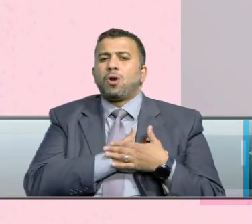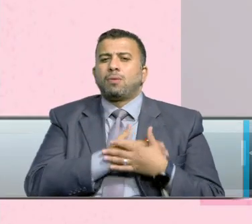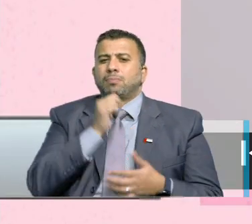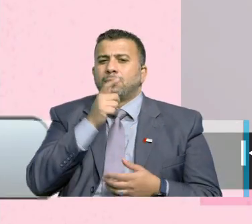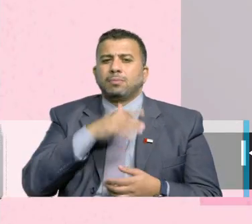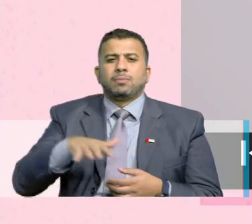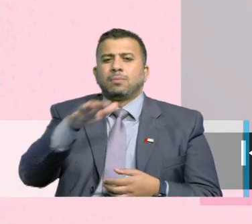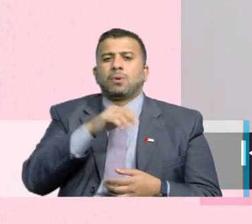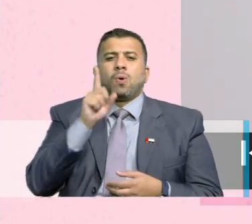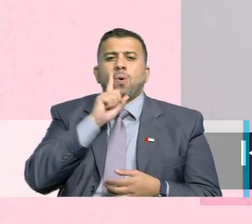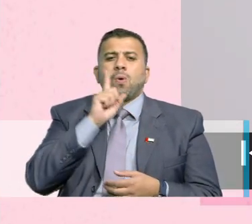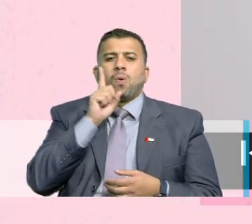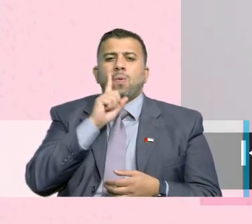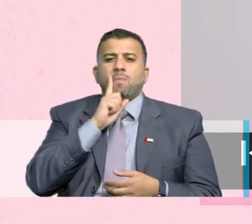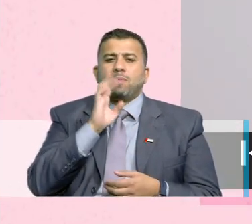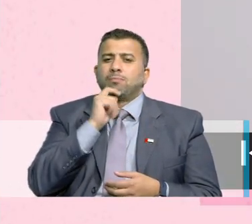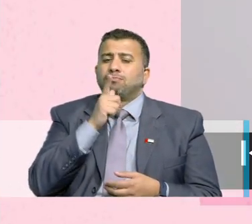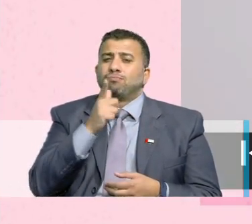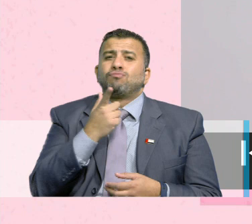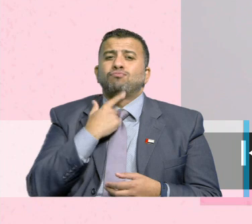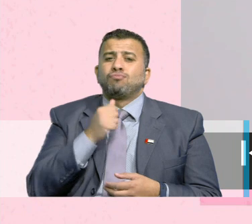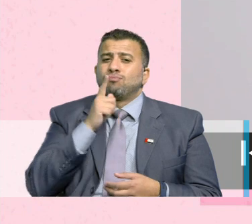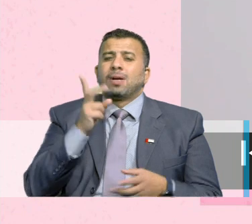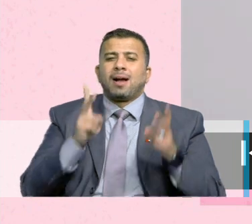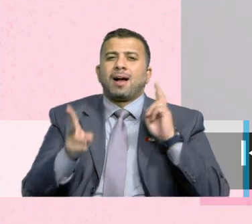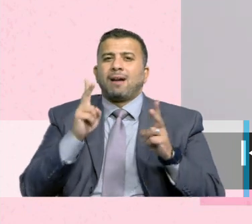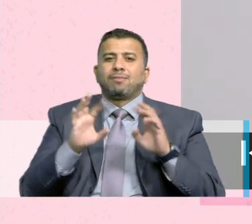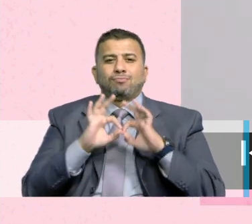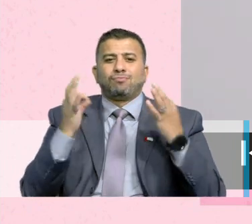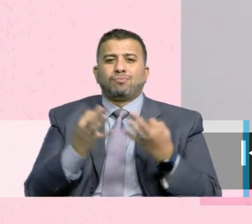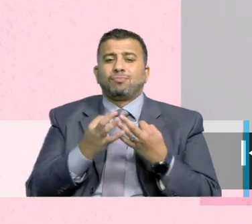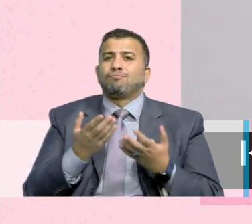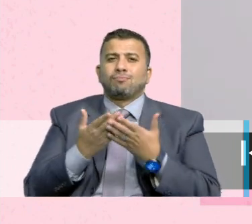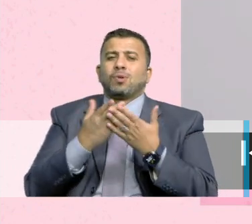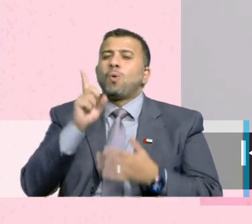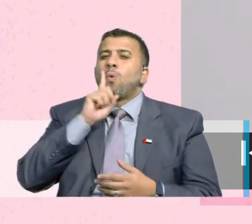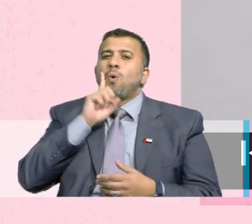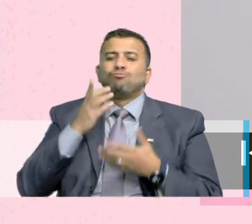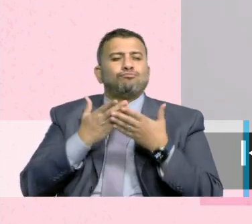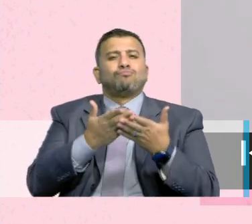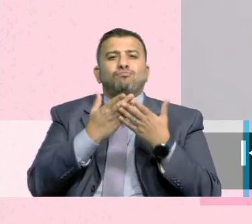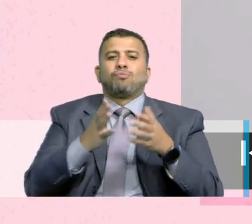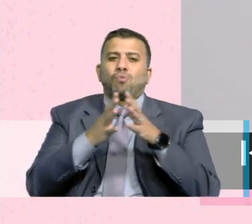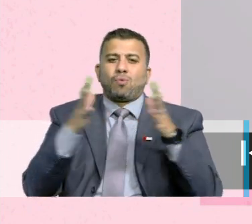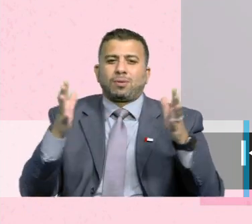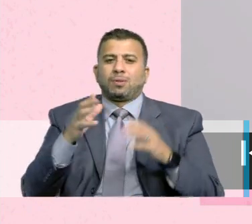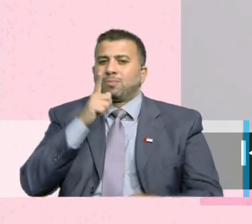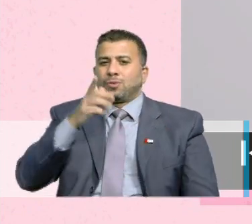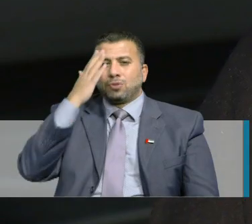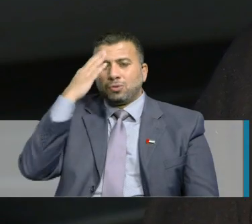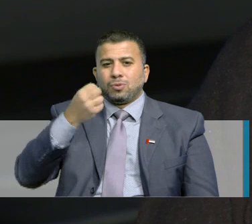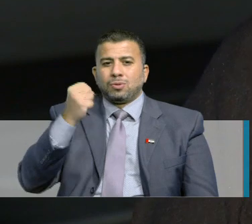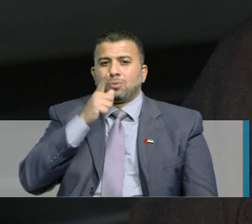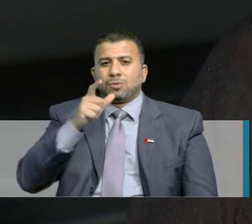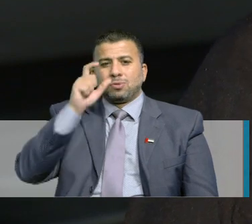البشر الأمهات اللواتي يحتفي بهن المجتمع تقديرا لعطائهن. كل الشكر